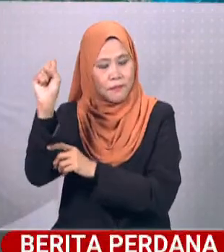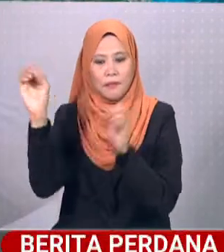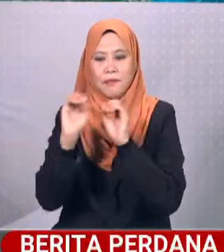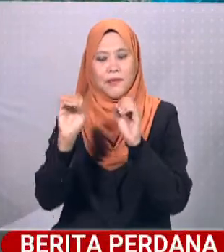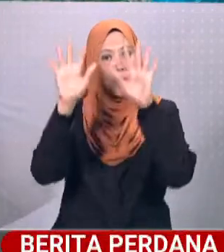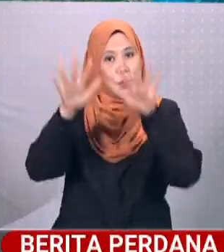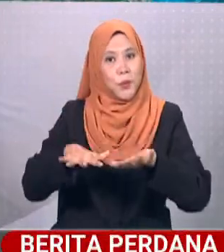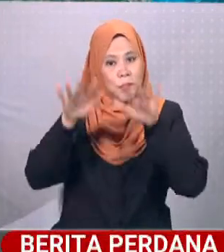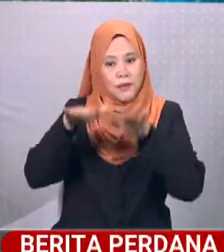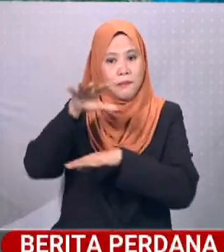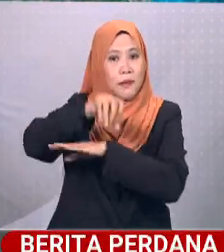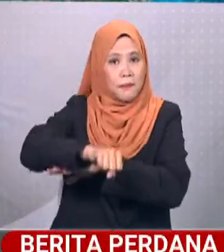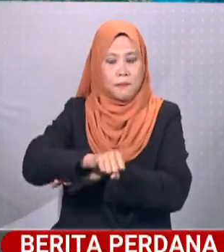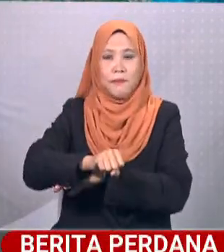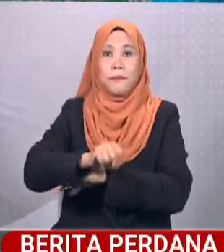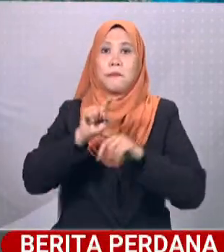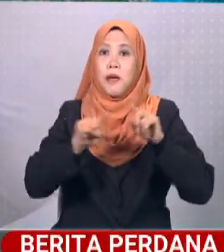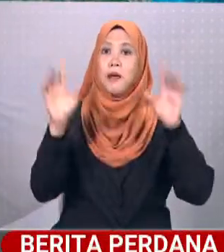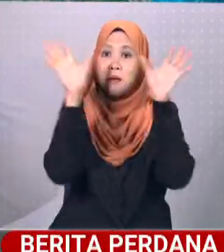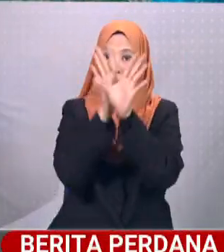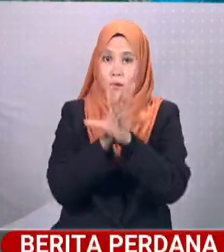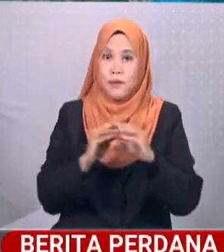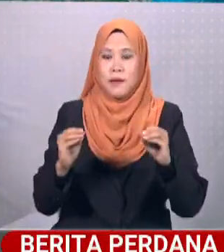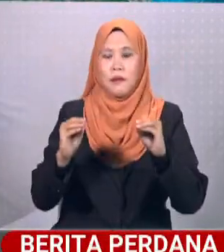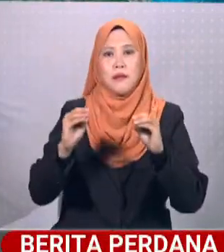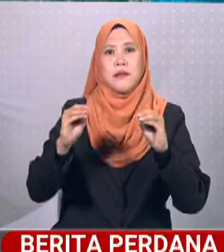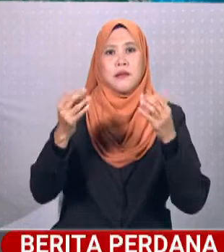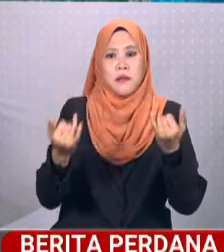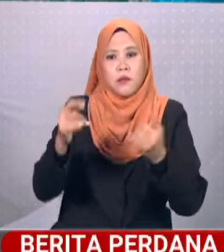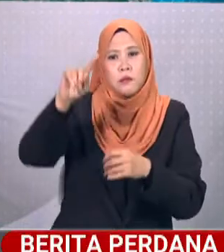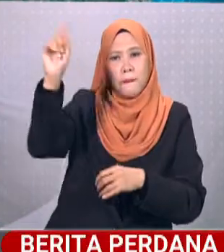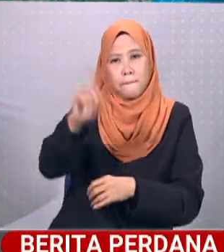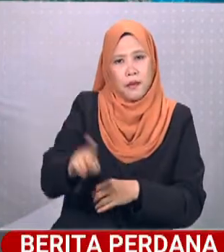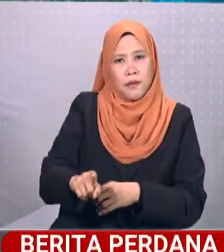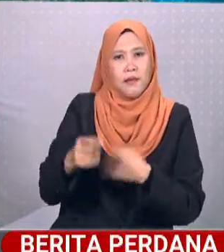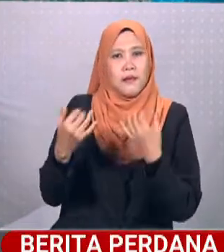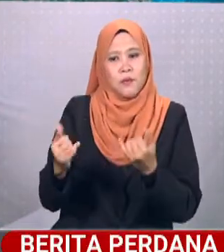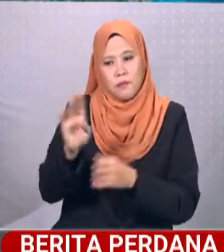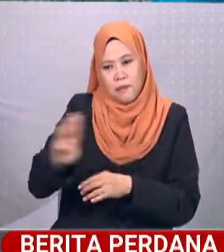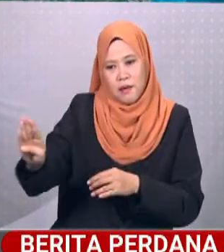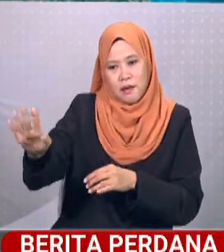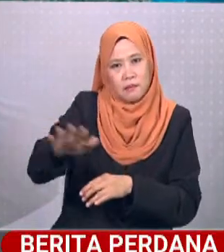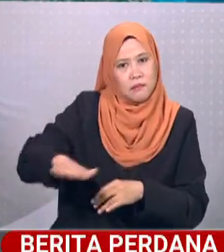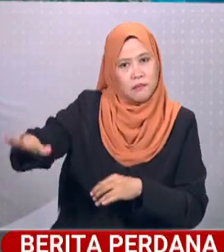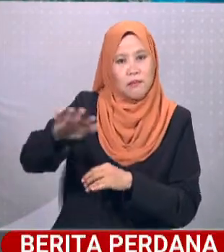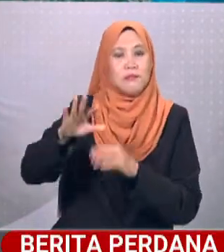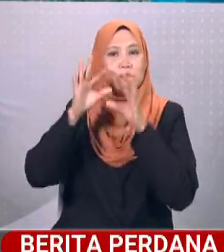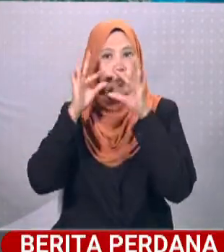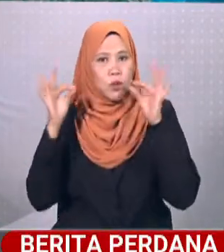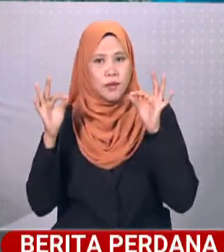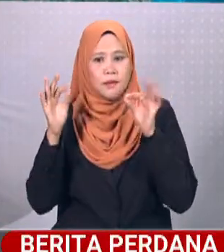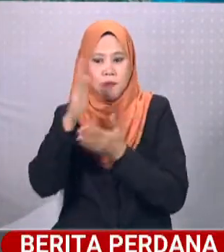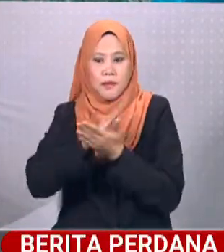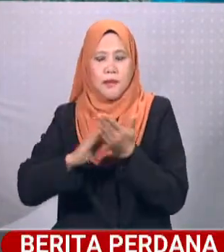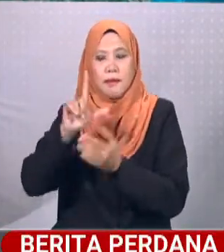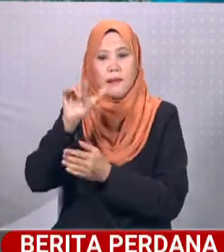hujan pada malam ini. Namun demikian di negeri Sarawak, ribut petir yang sedang berlaku di bahagian barat khususnya di sekitar Kuching dan juga di